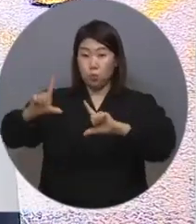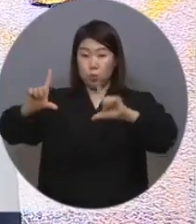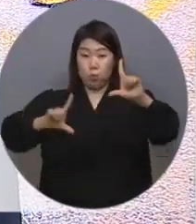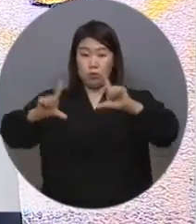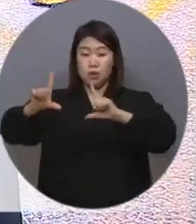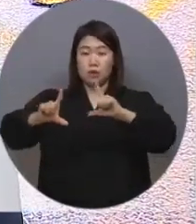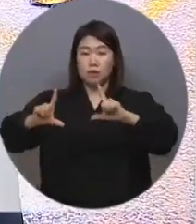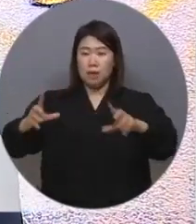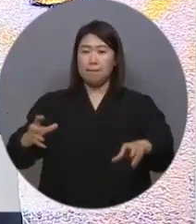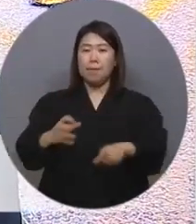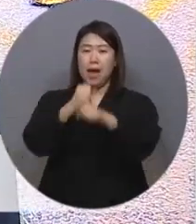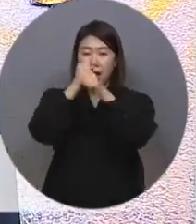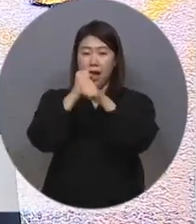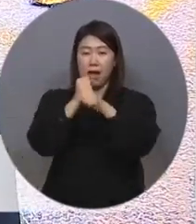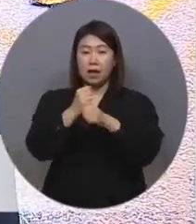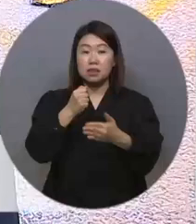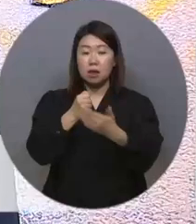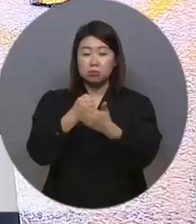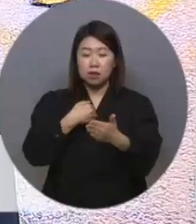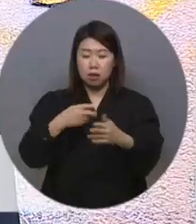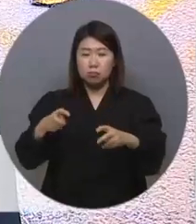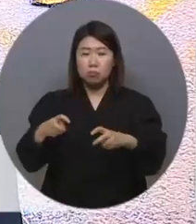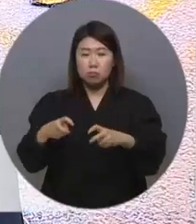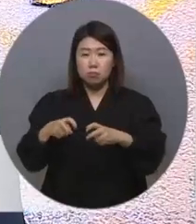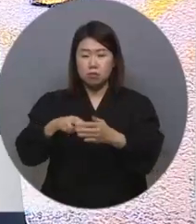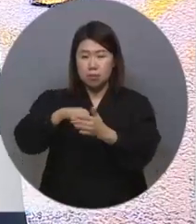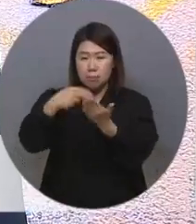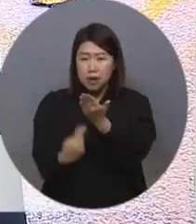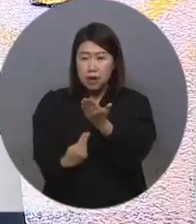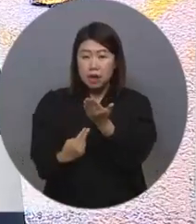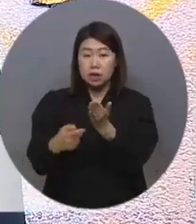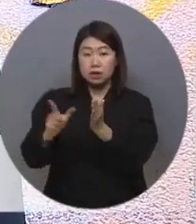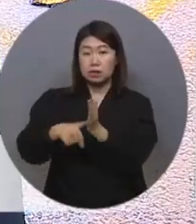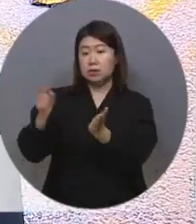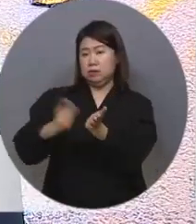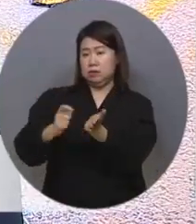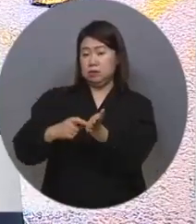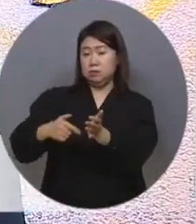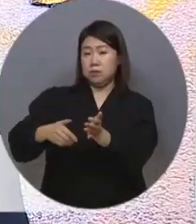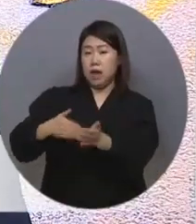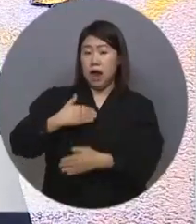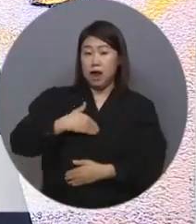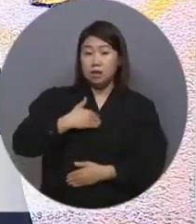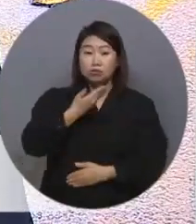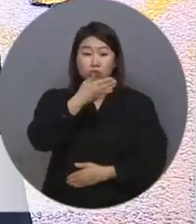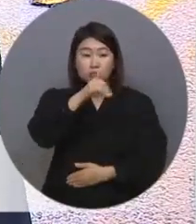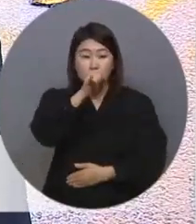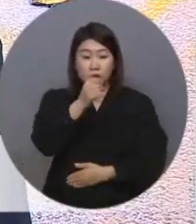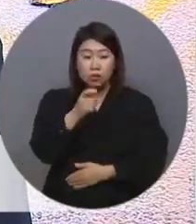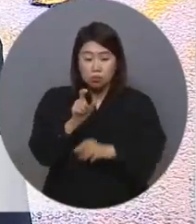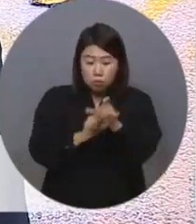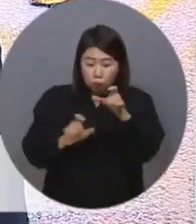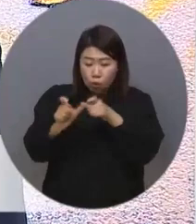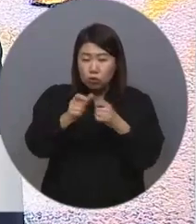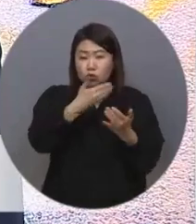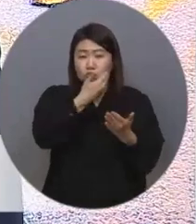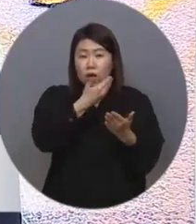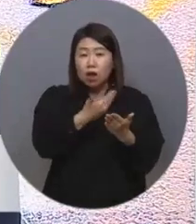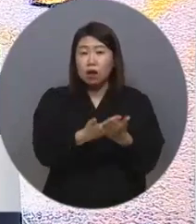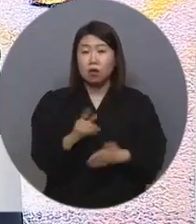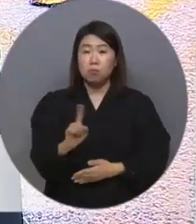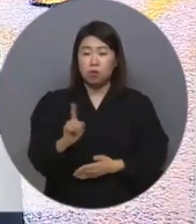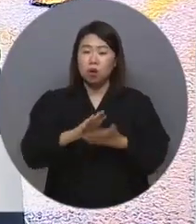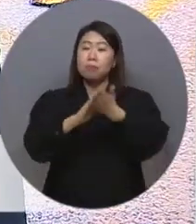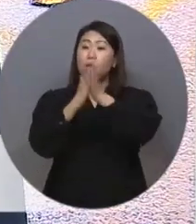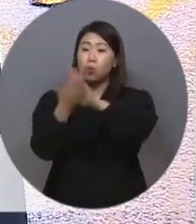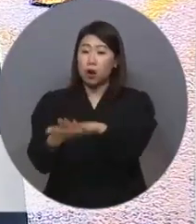인지해서 사고가 일어나는 상황에는 응급 알람을 드리지만 더 중요한 것은 그 변화의